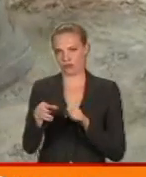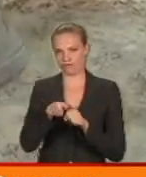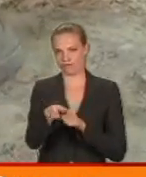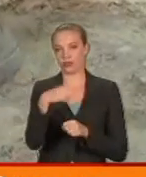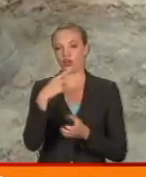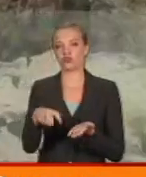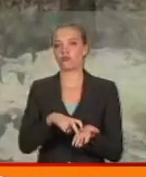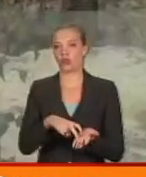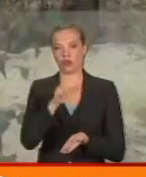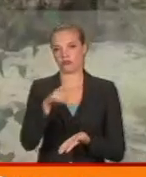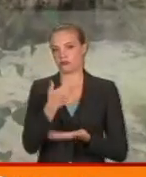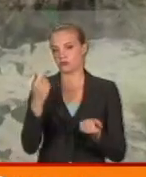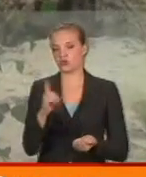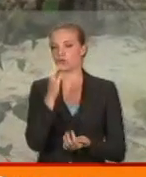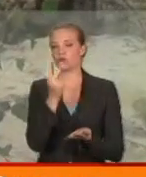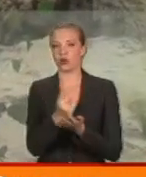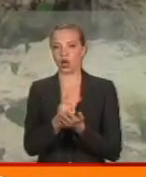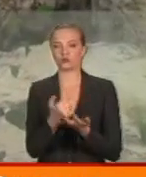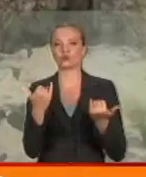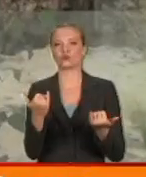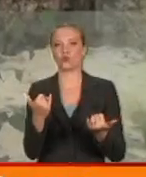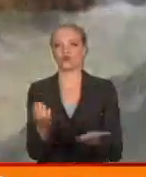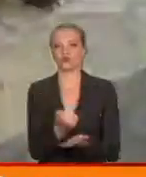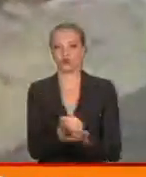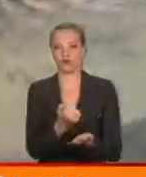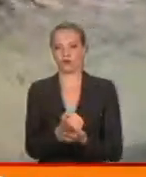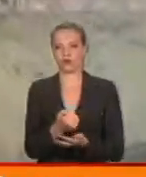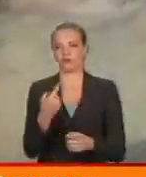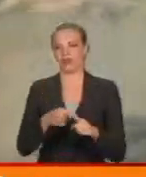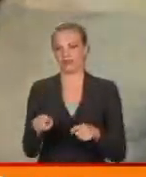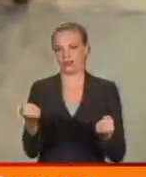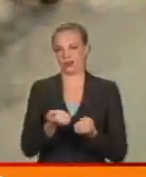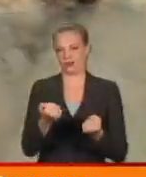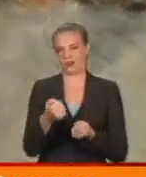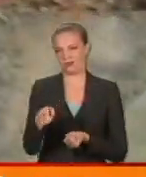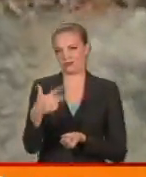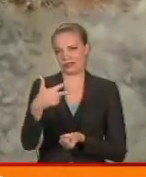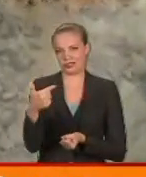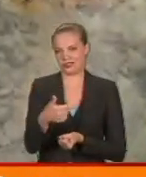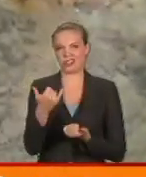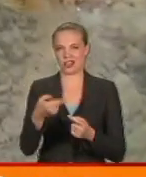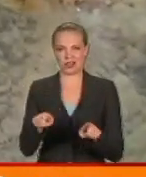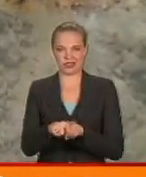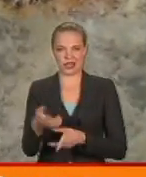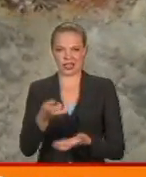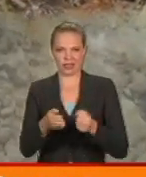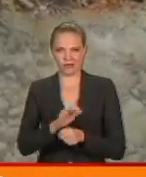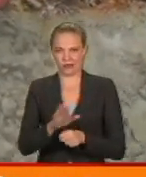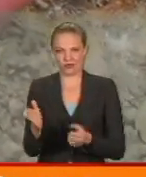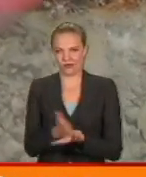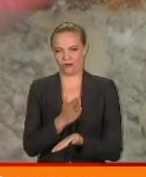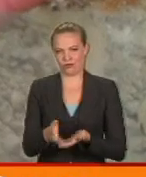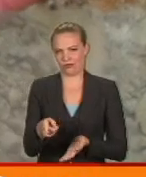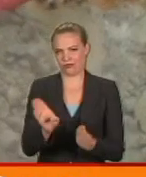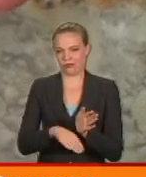Кажуть, боятися їм нічого і показують сьогоднішній трофей. Це ерунда. На 30 гривень. Це зараз не приймають. Це зараз не беруть взагалі.